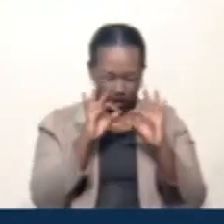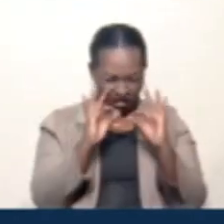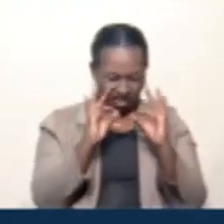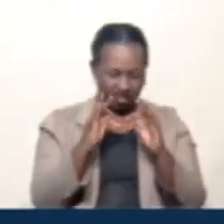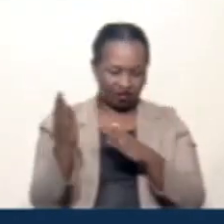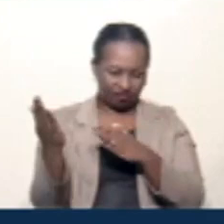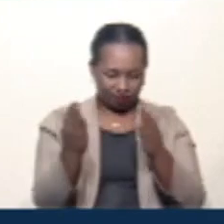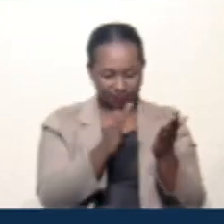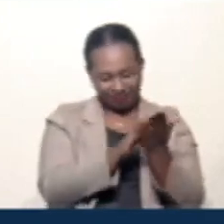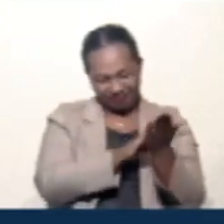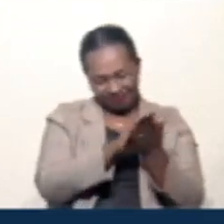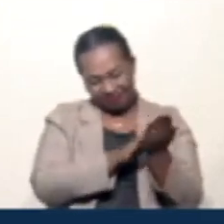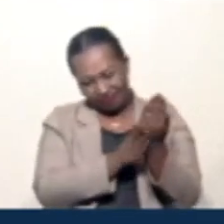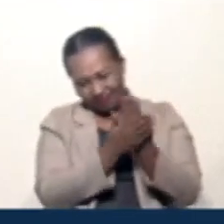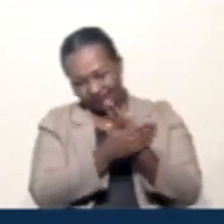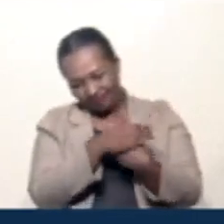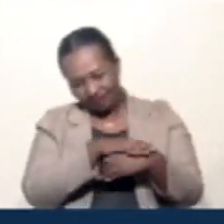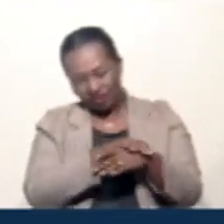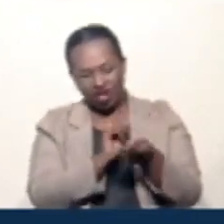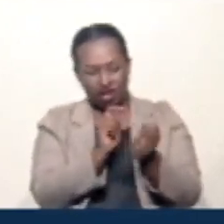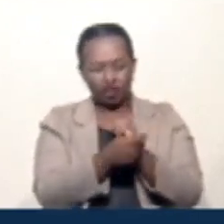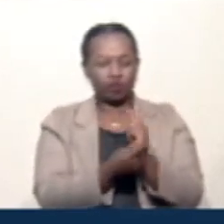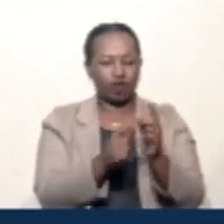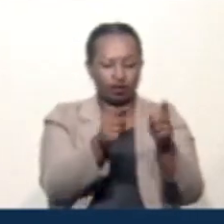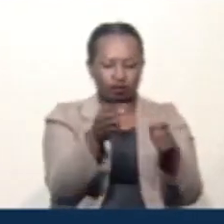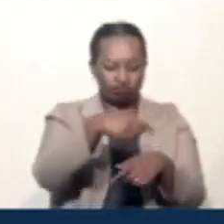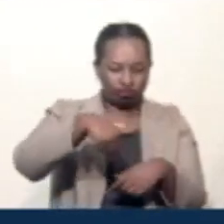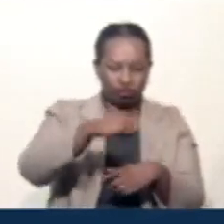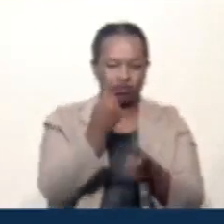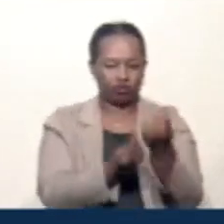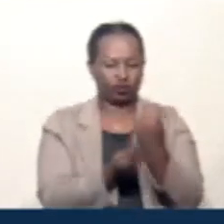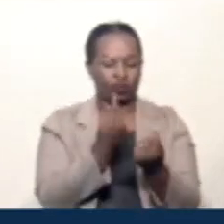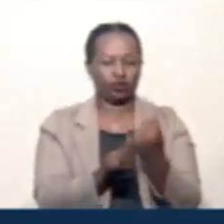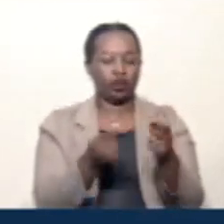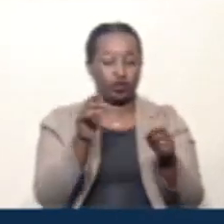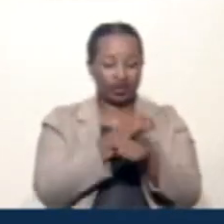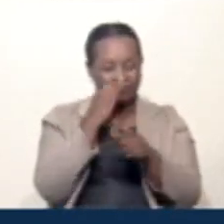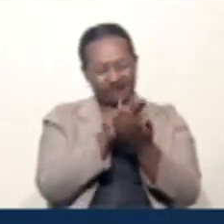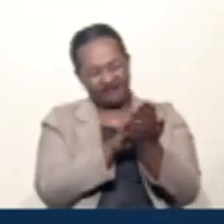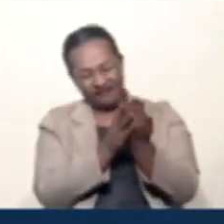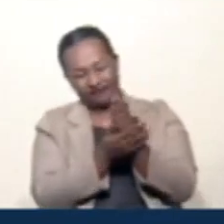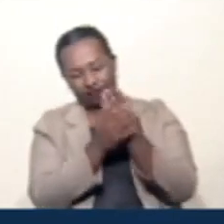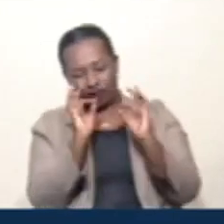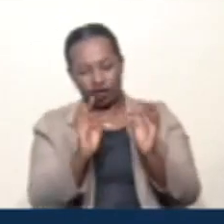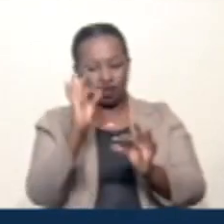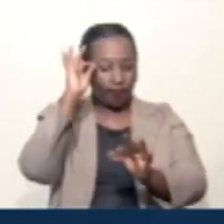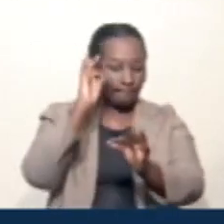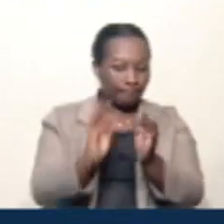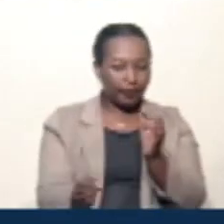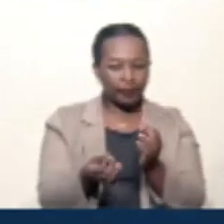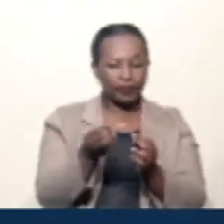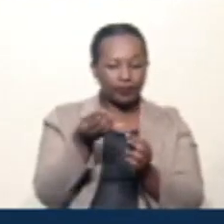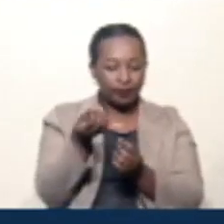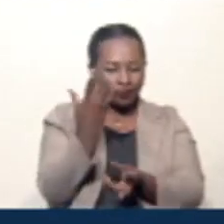tugaharura ikaba inkono tukanika yuzura ruko tuyiharuye gutwika inkono turayitwika